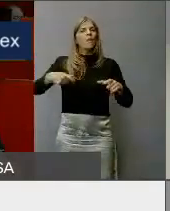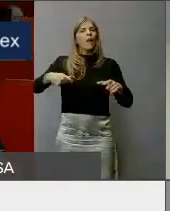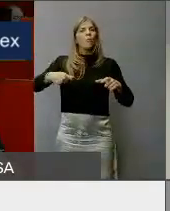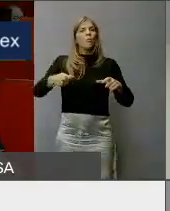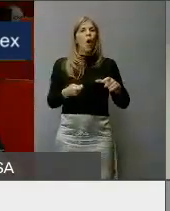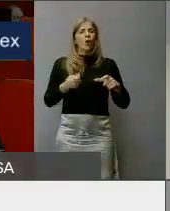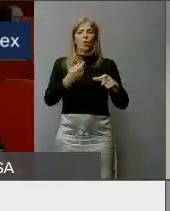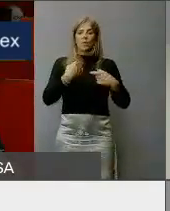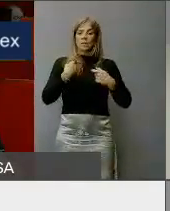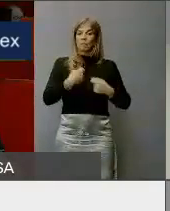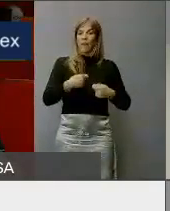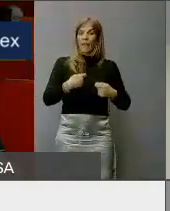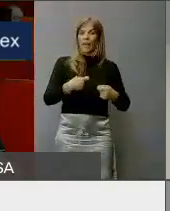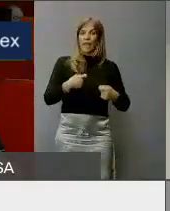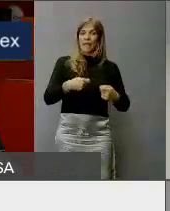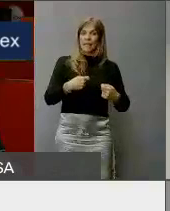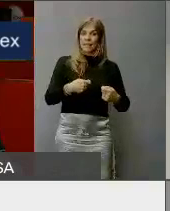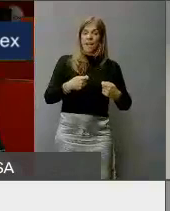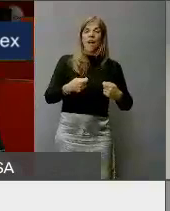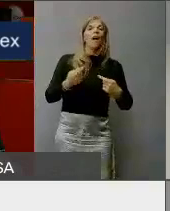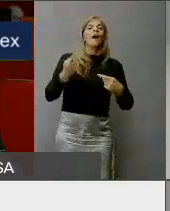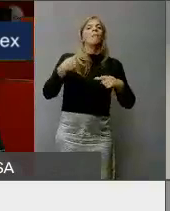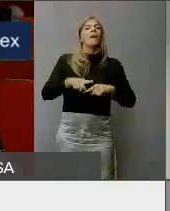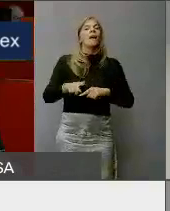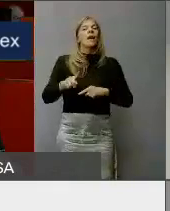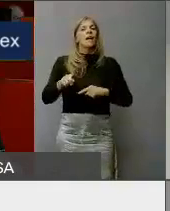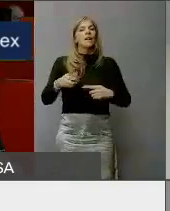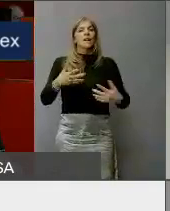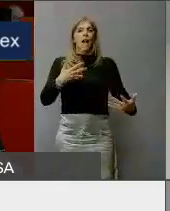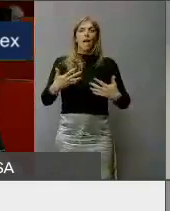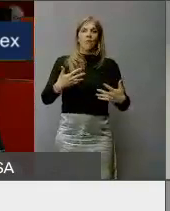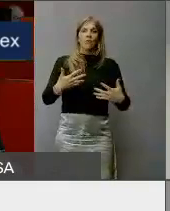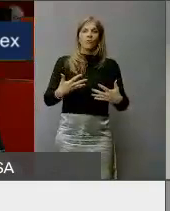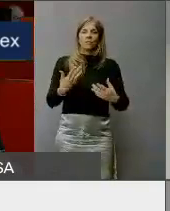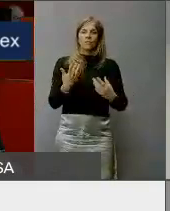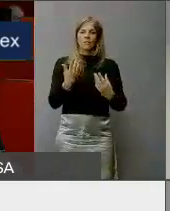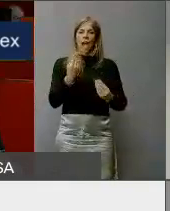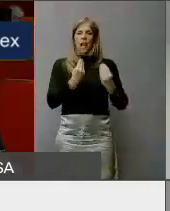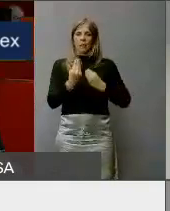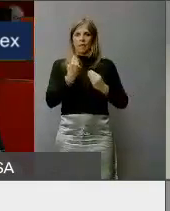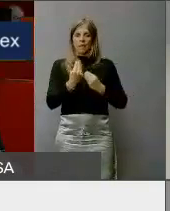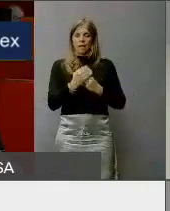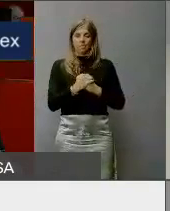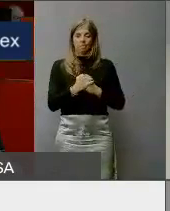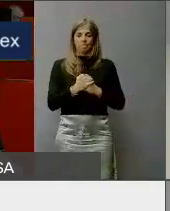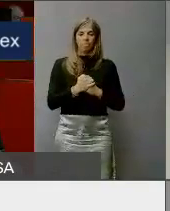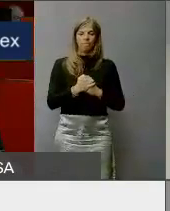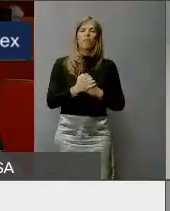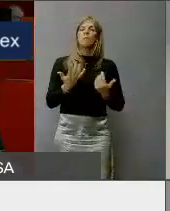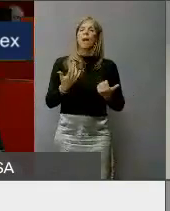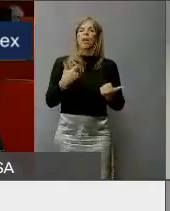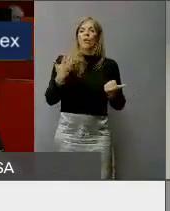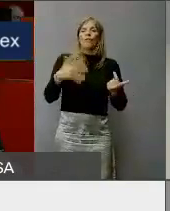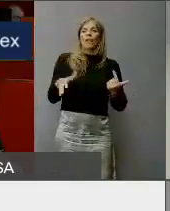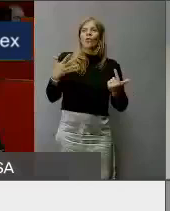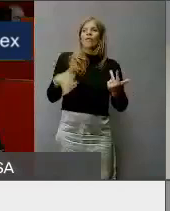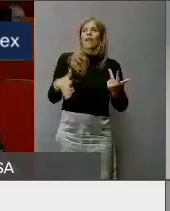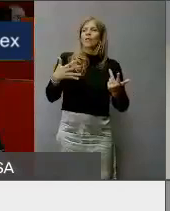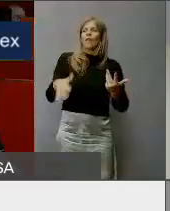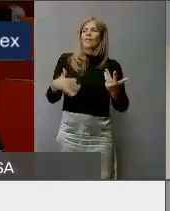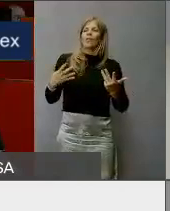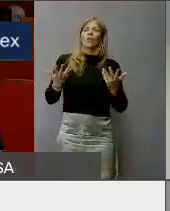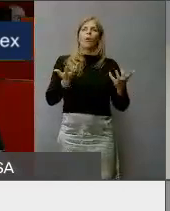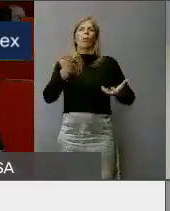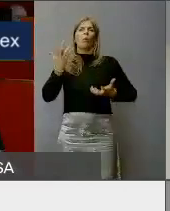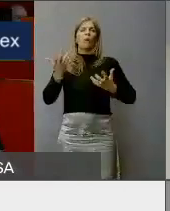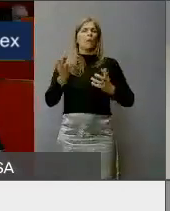le emergenze soprattutto alimentari non è l'elencazione di cose fatte e che non